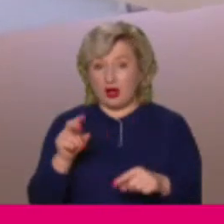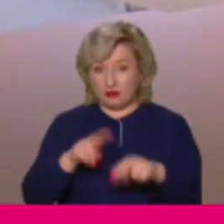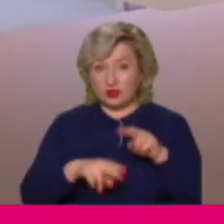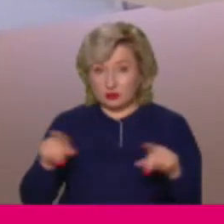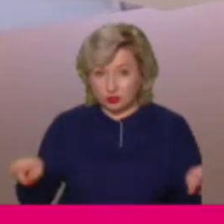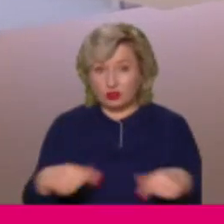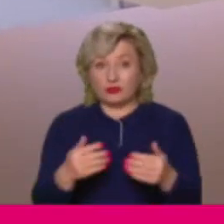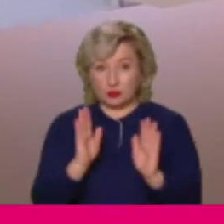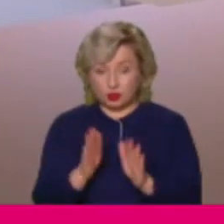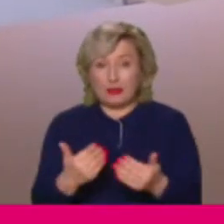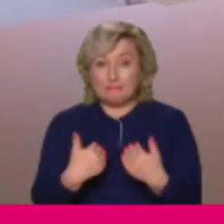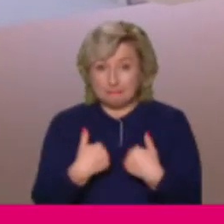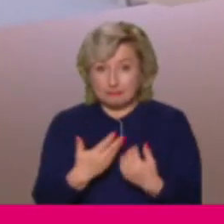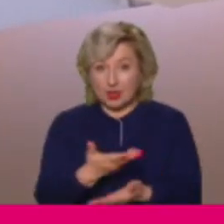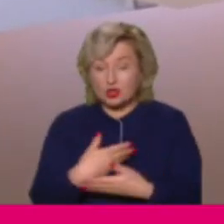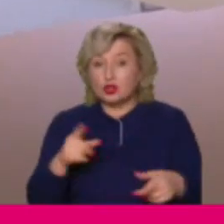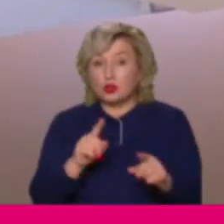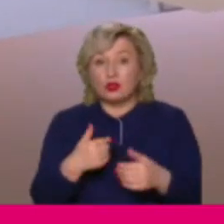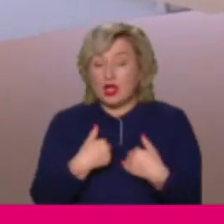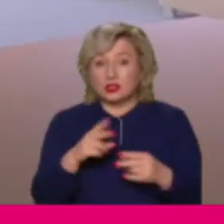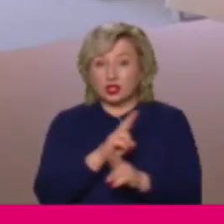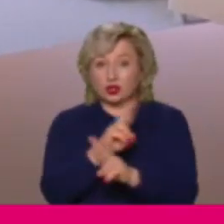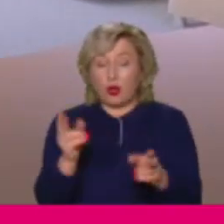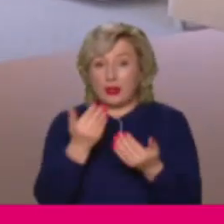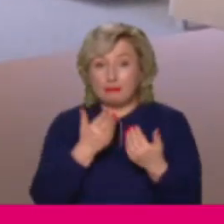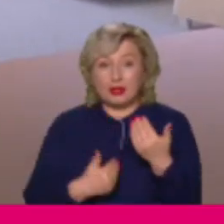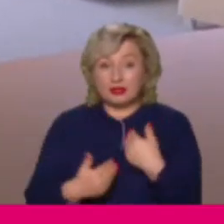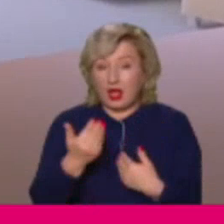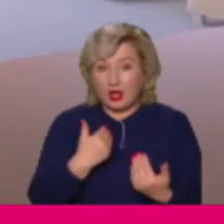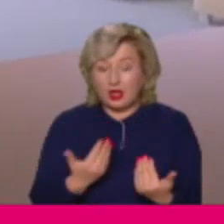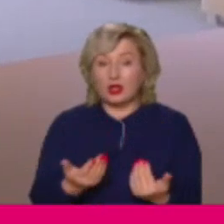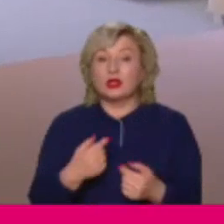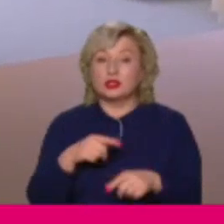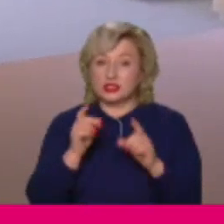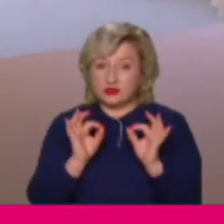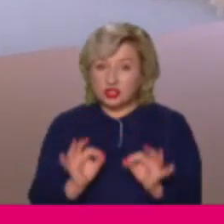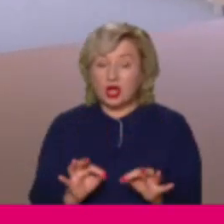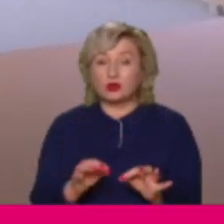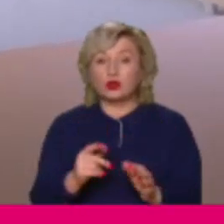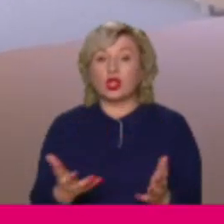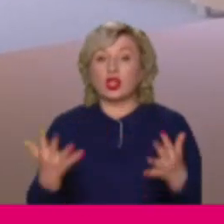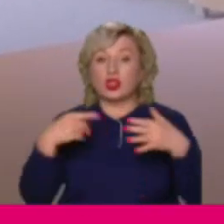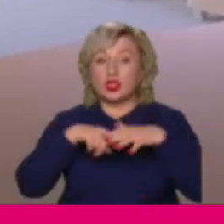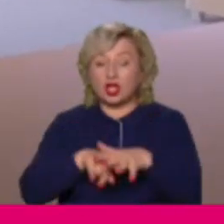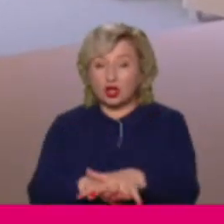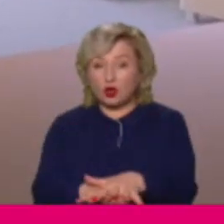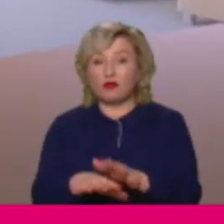ми. Чому нас ніхто не питає? І, звичайно, тобто тут інтегровано будуть